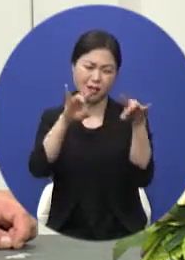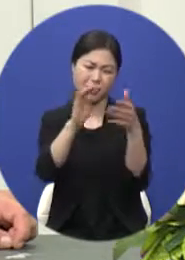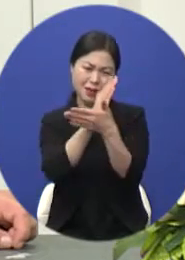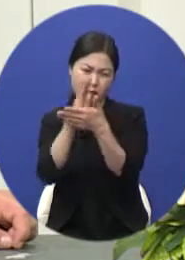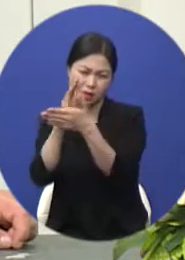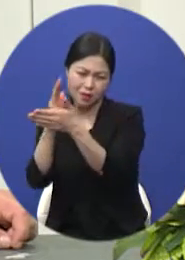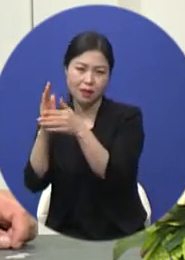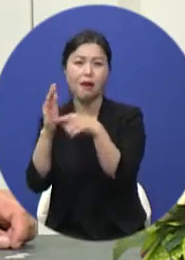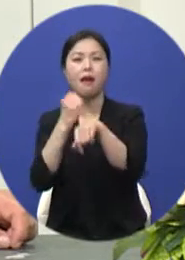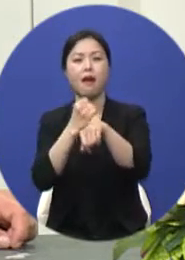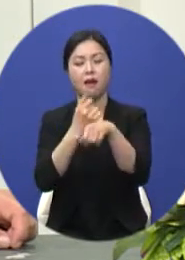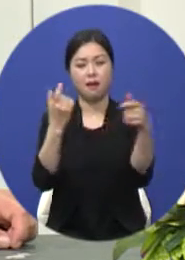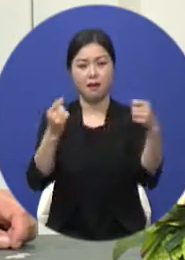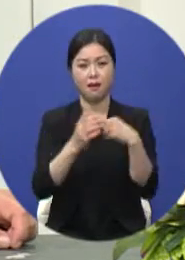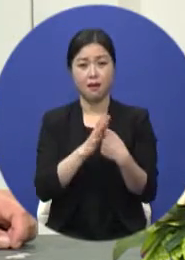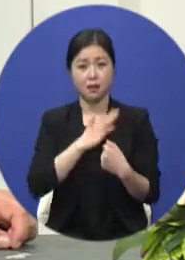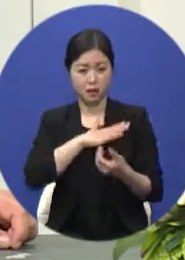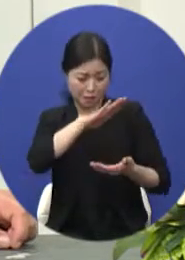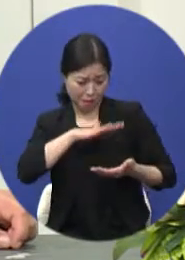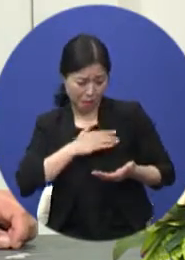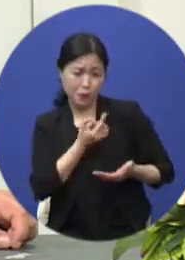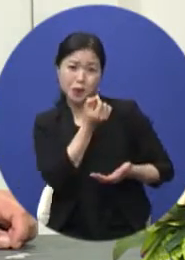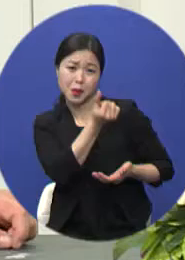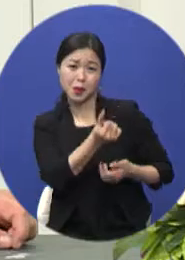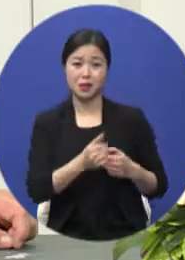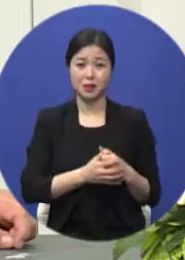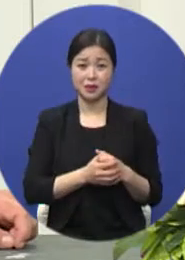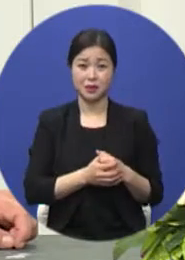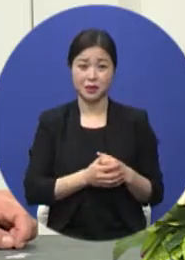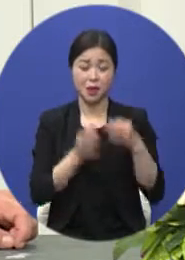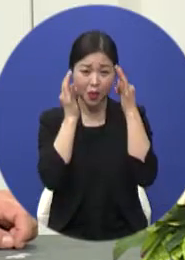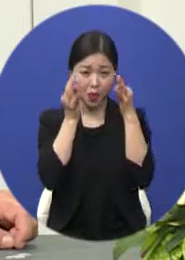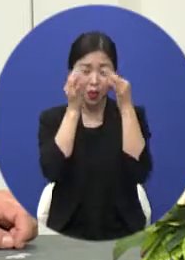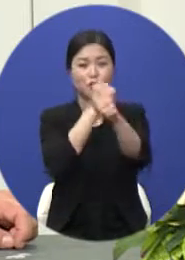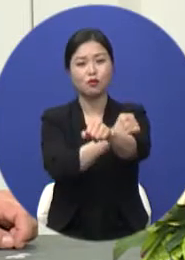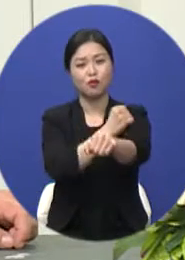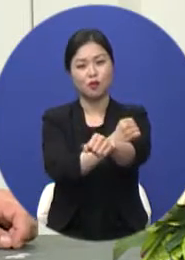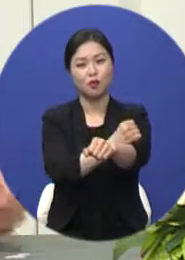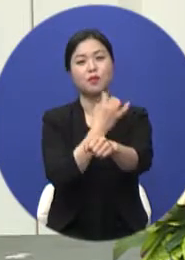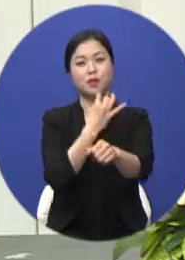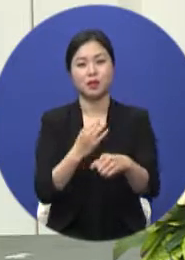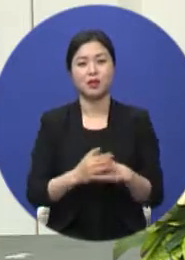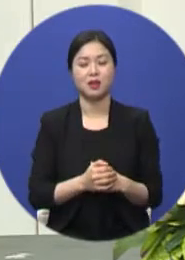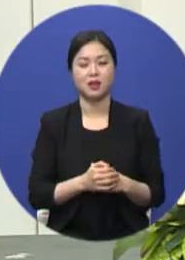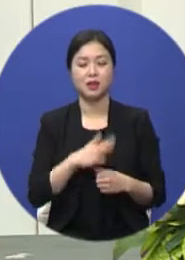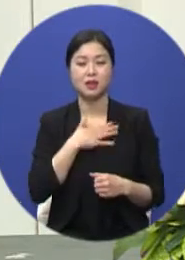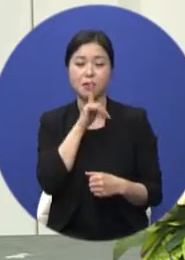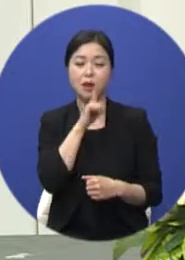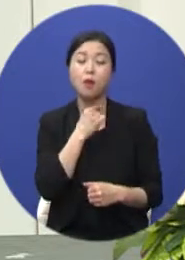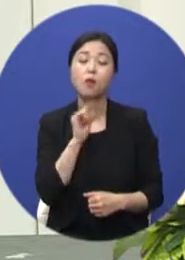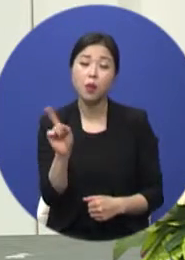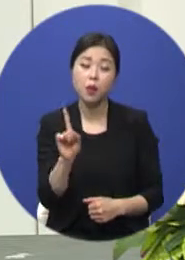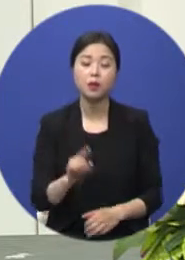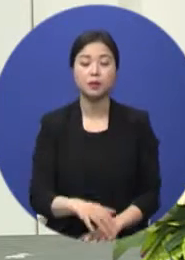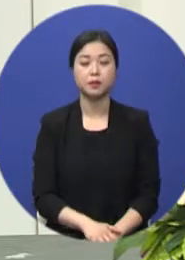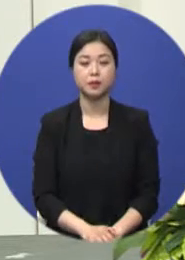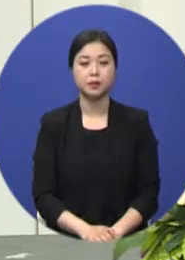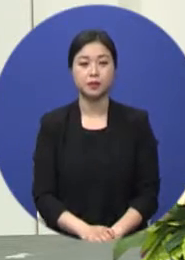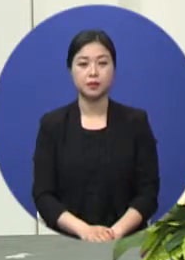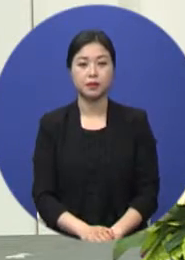거예요. 저는 갖는 거 별로 없어요. 이거 다 노력봉사인데 아니, 제가 지금 말씀드리고 싶은 거는